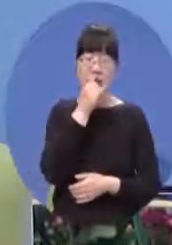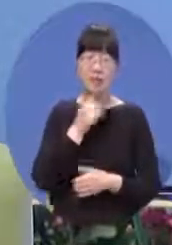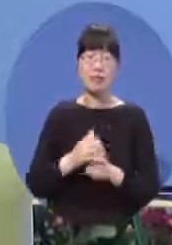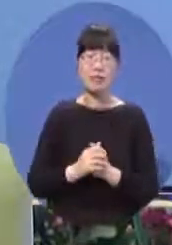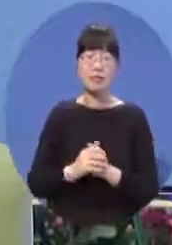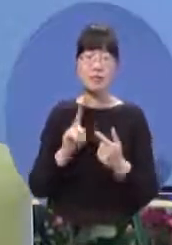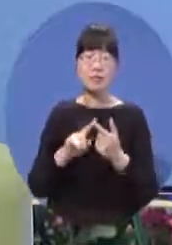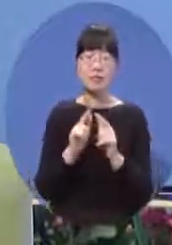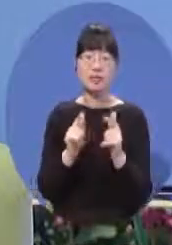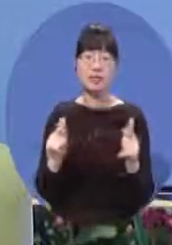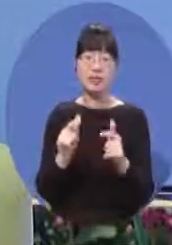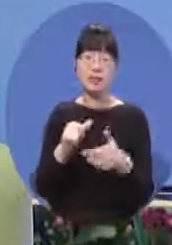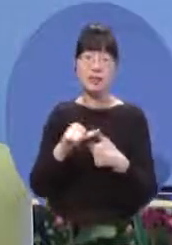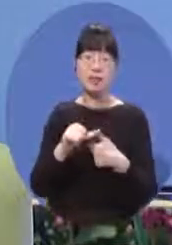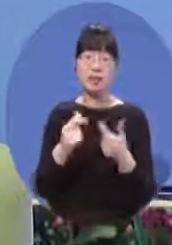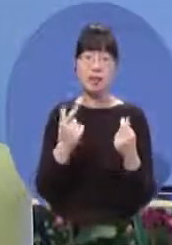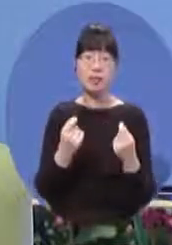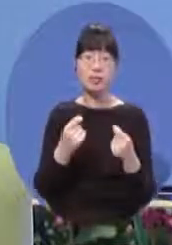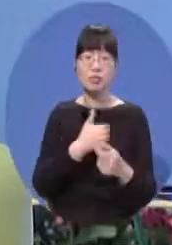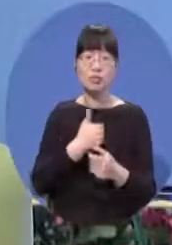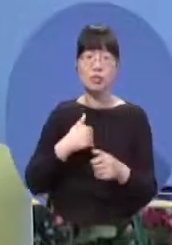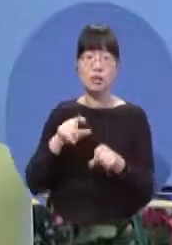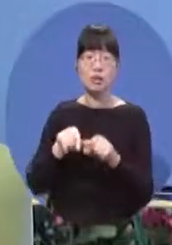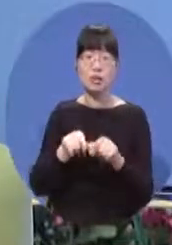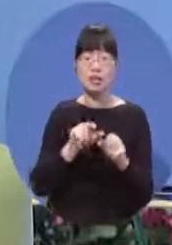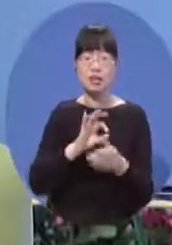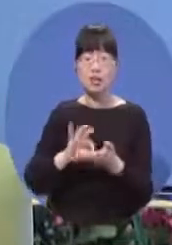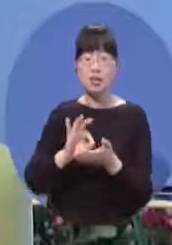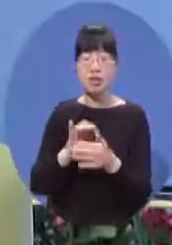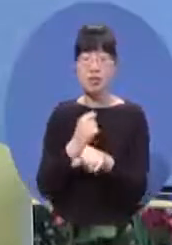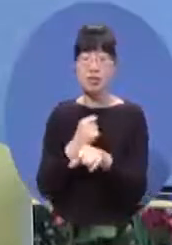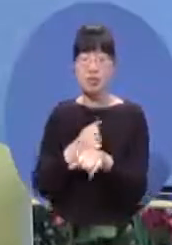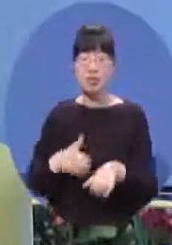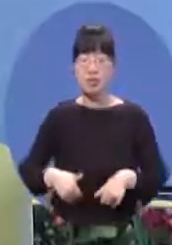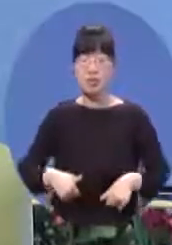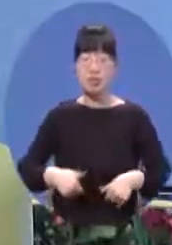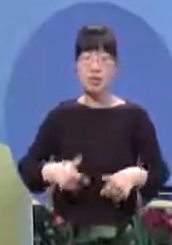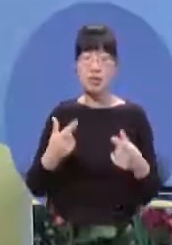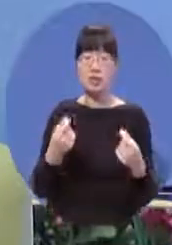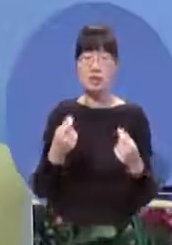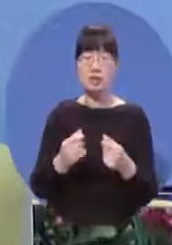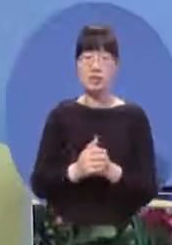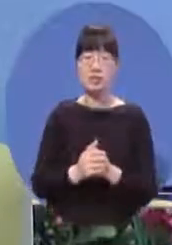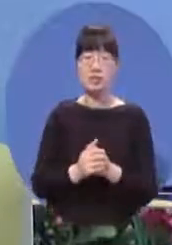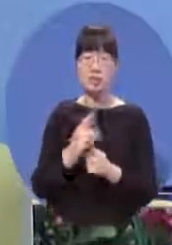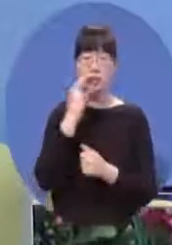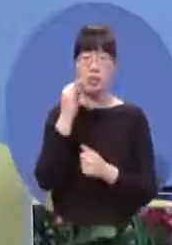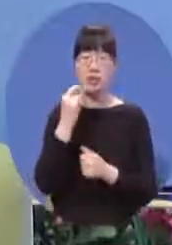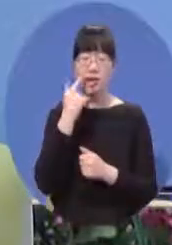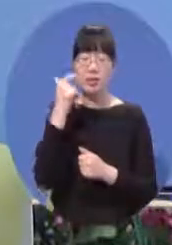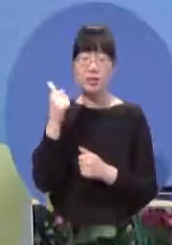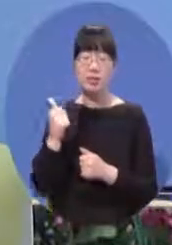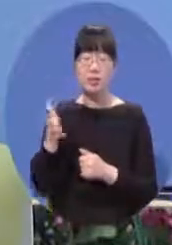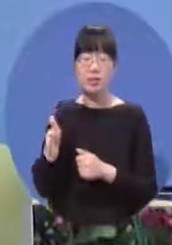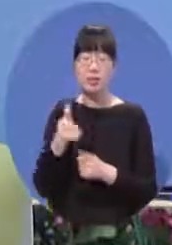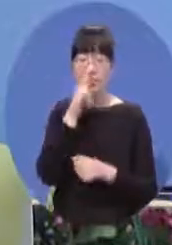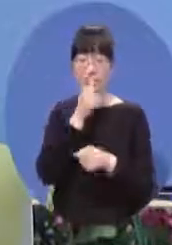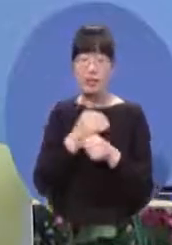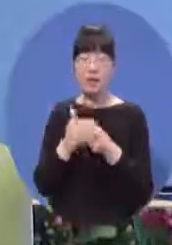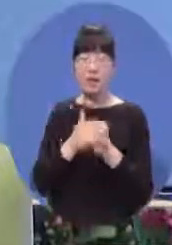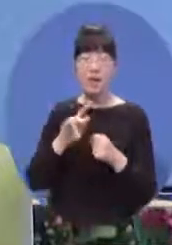이런 것 때문에 좀 민재하고 충분하게 시간을 좀 가져주는 것이 좀 필요하겠다. 그래서 좀 어머님 아버님이 전담해서